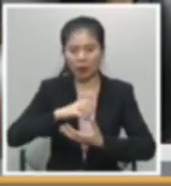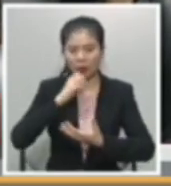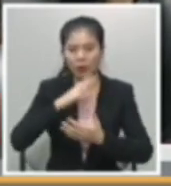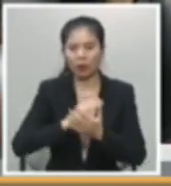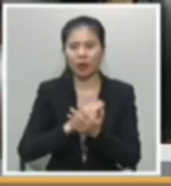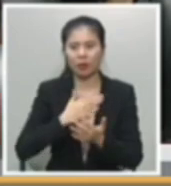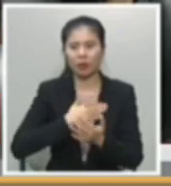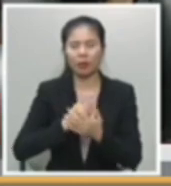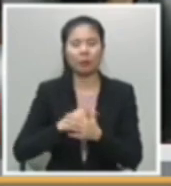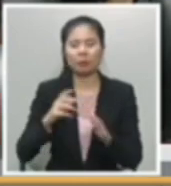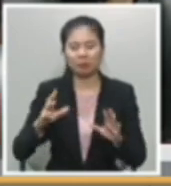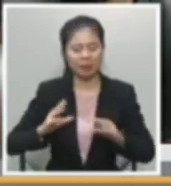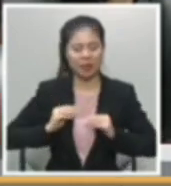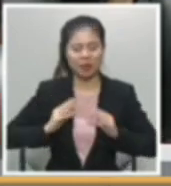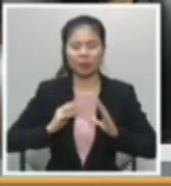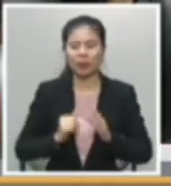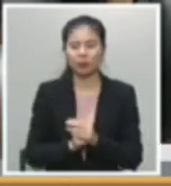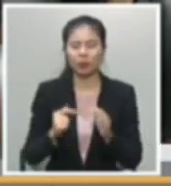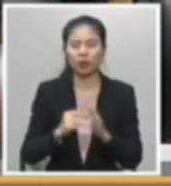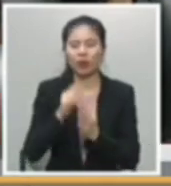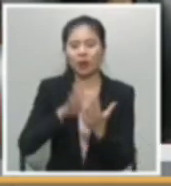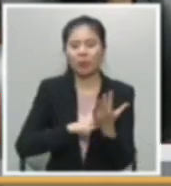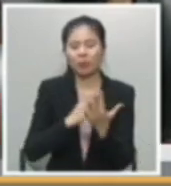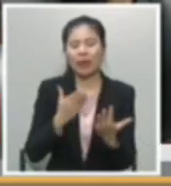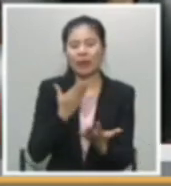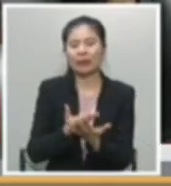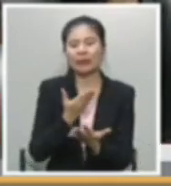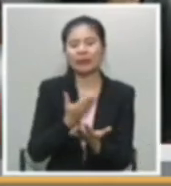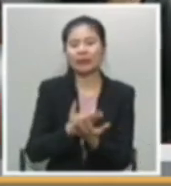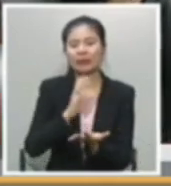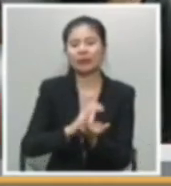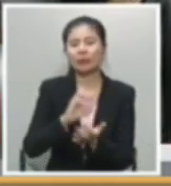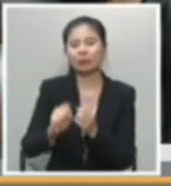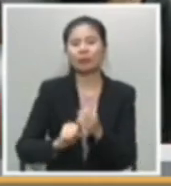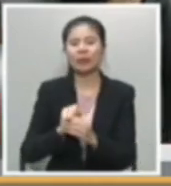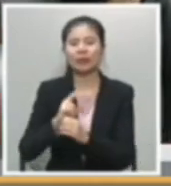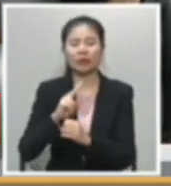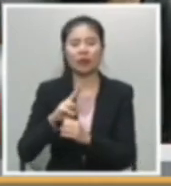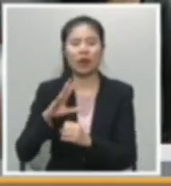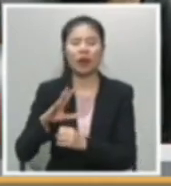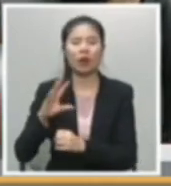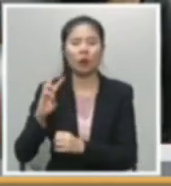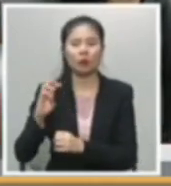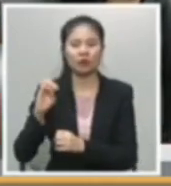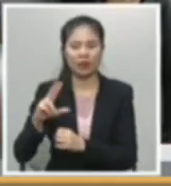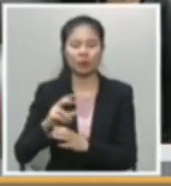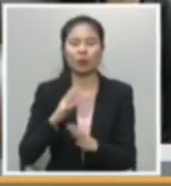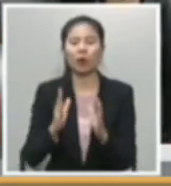ามารถเห็นด้วยกับร่างงบประมาณของปี63นี้ได้นะครับขอบคุณครับ